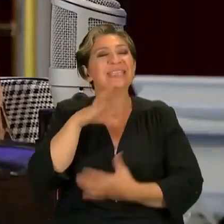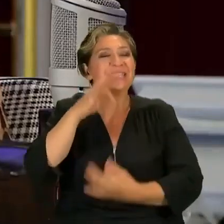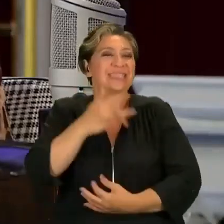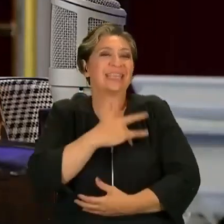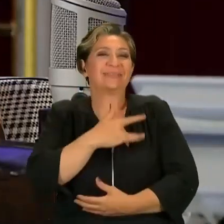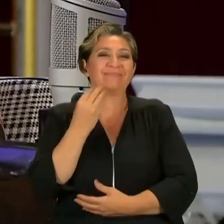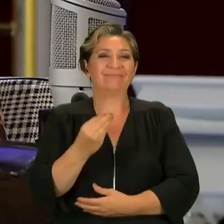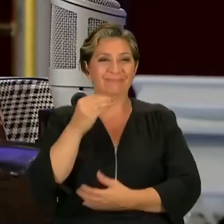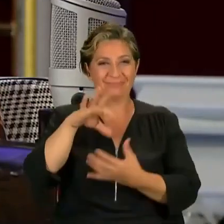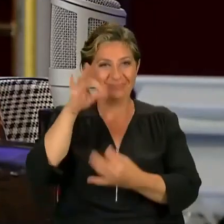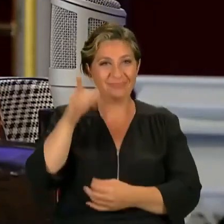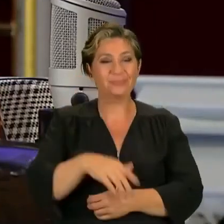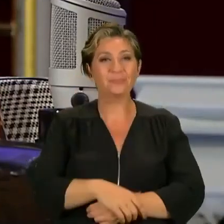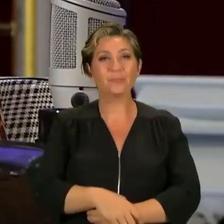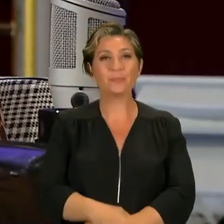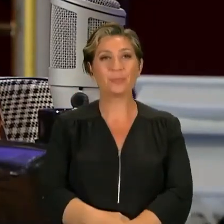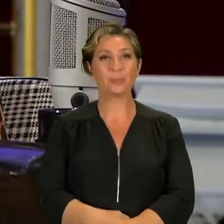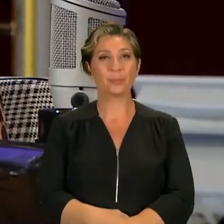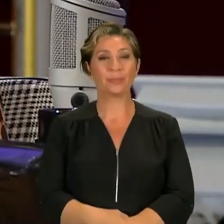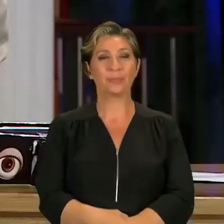çocuktur. Peki.